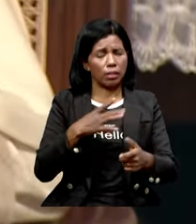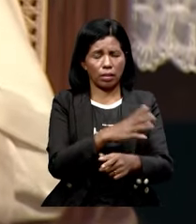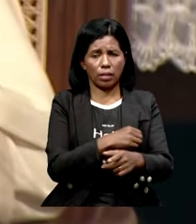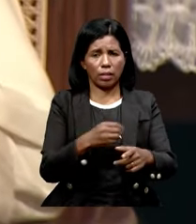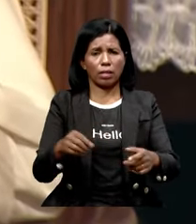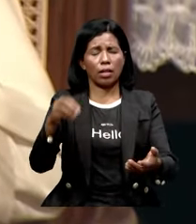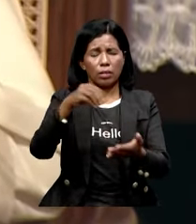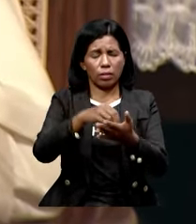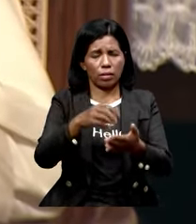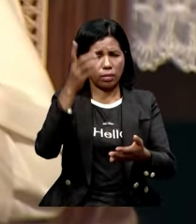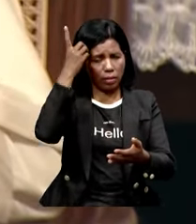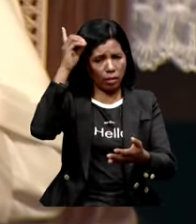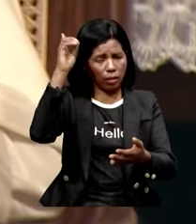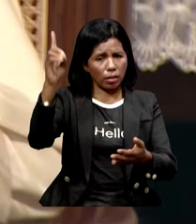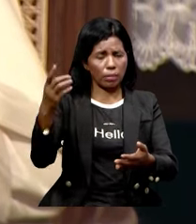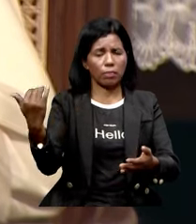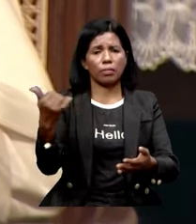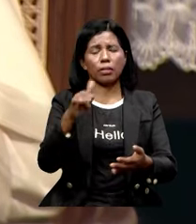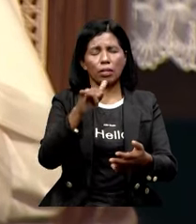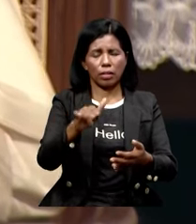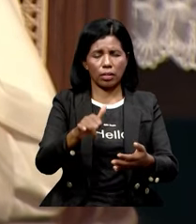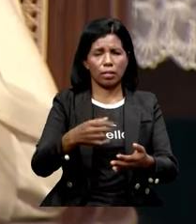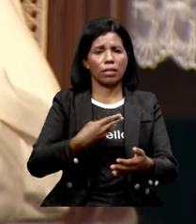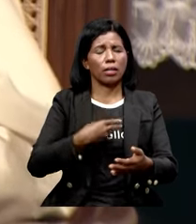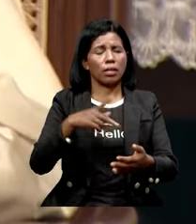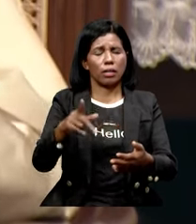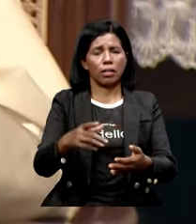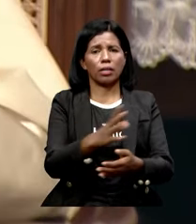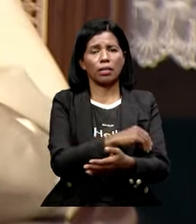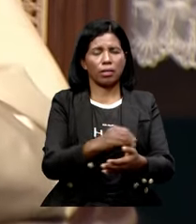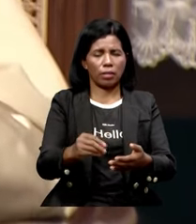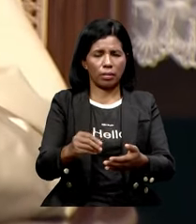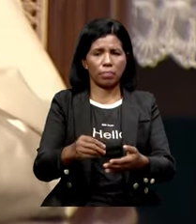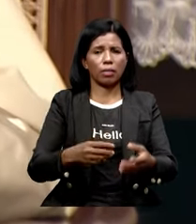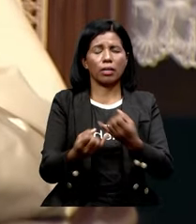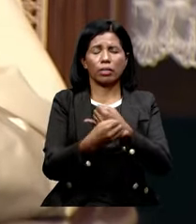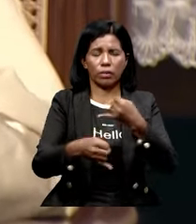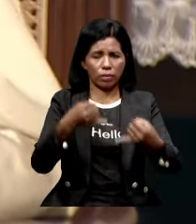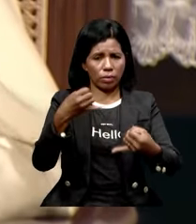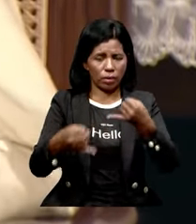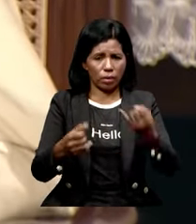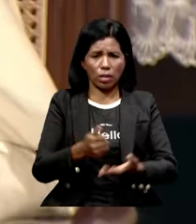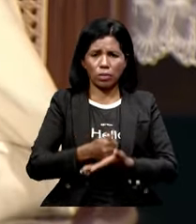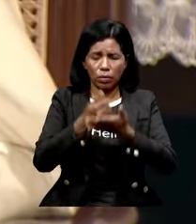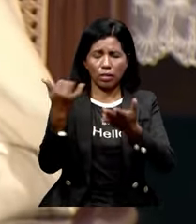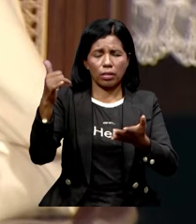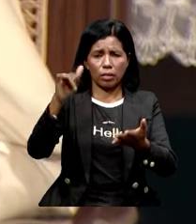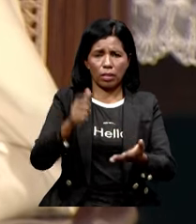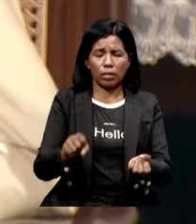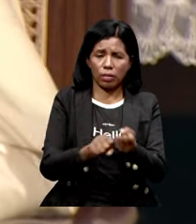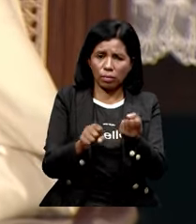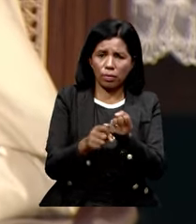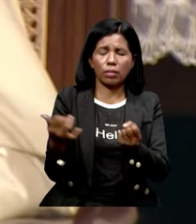merangkul mimpi dan hasrat mereka akan kebebasan dan keadilan, memelihara mereka, mendukung mereka